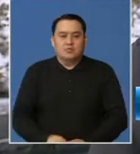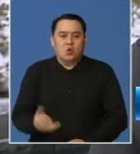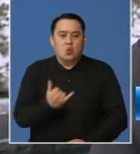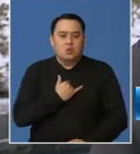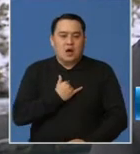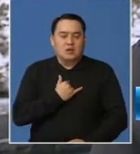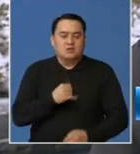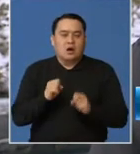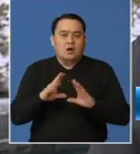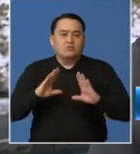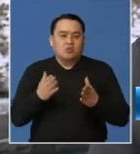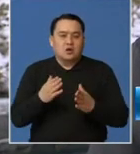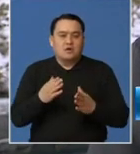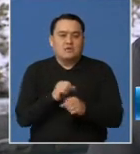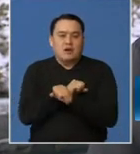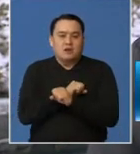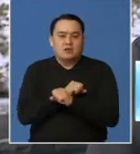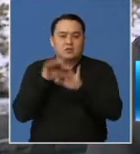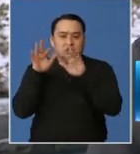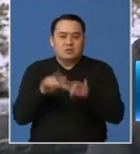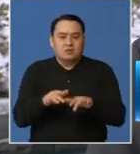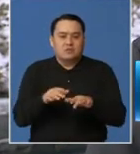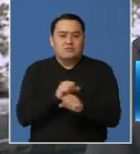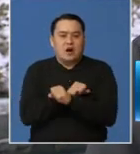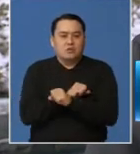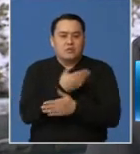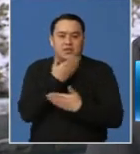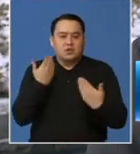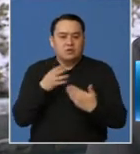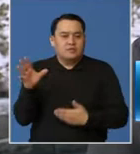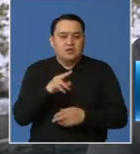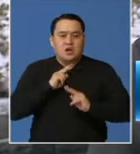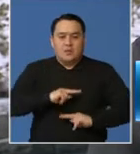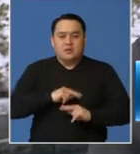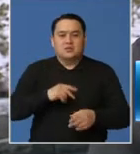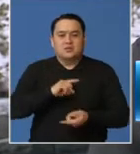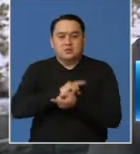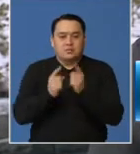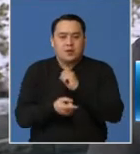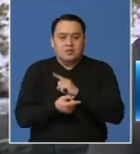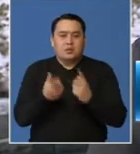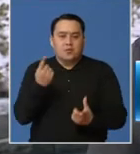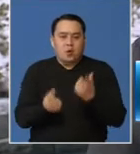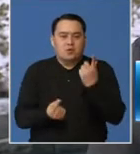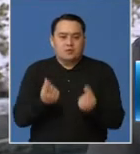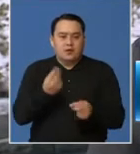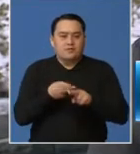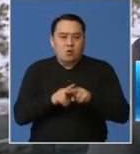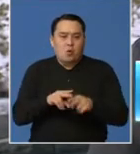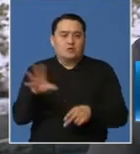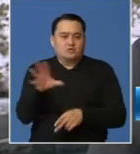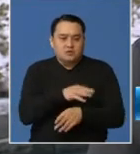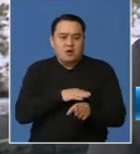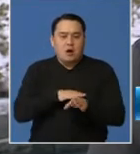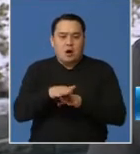как получается выходной? Если снег идет, у нас какой выходной? Мы все работаем посменно. То есть никакой переработки, как положено, все